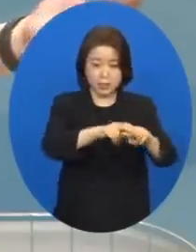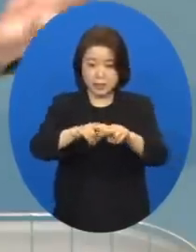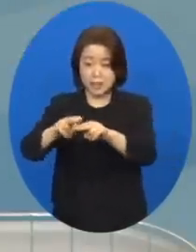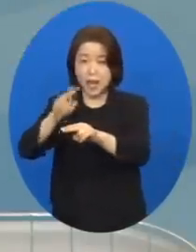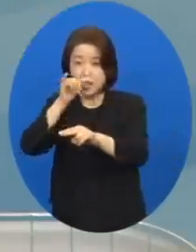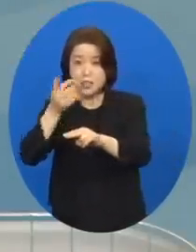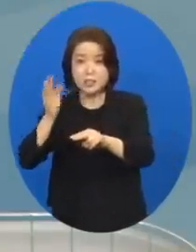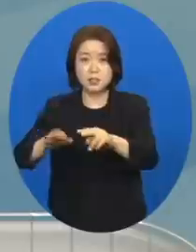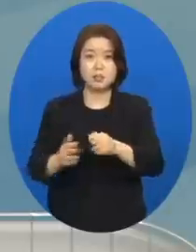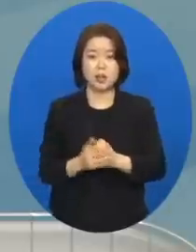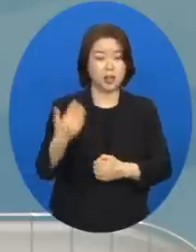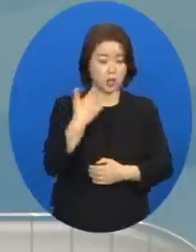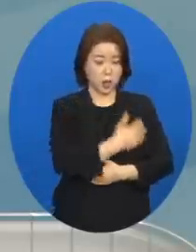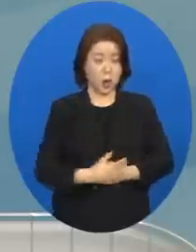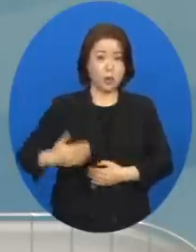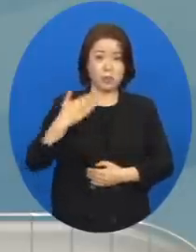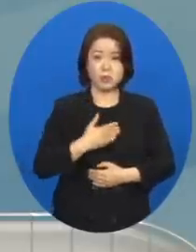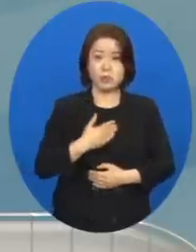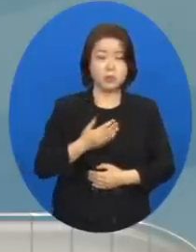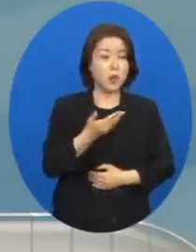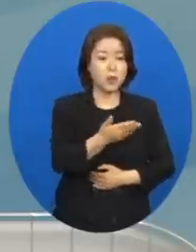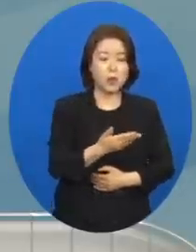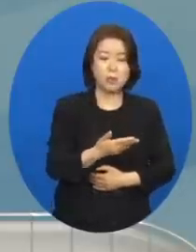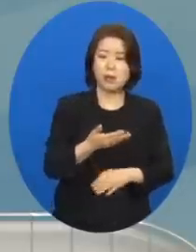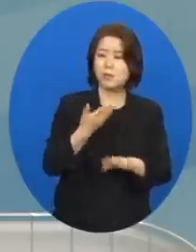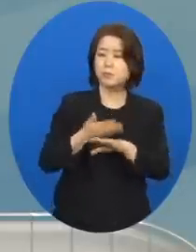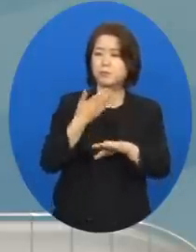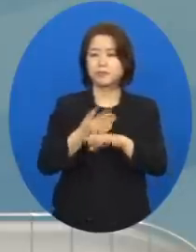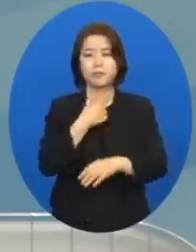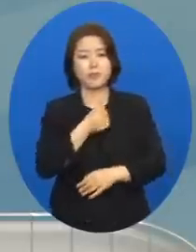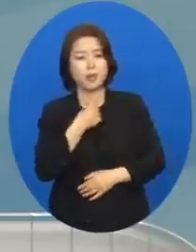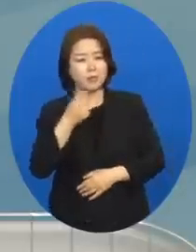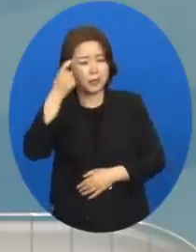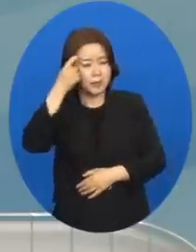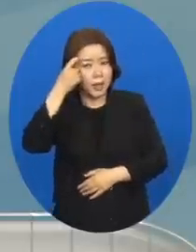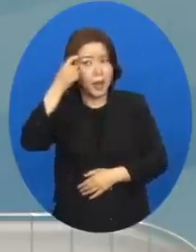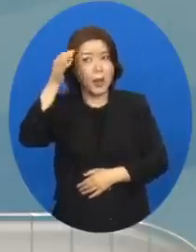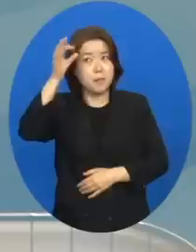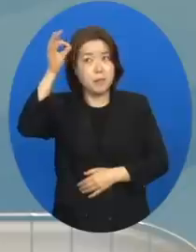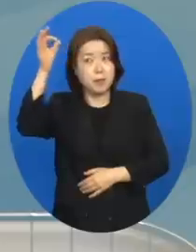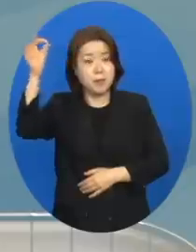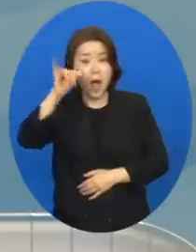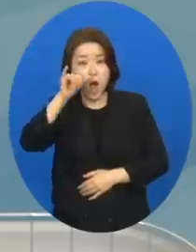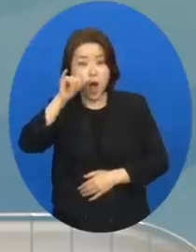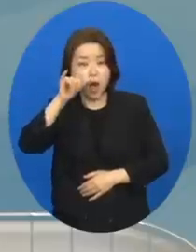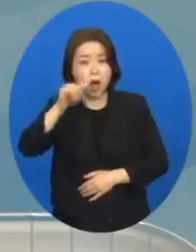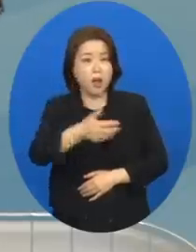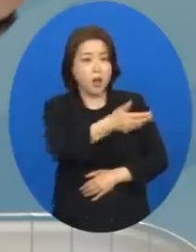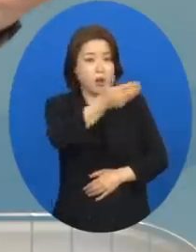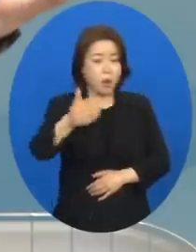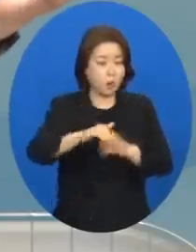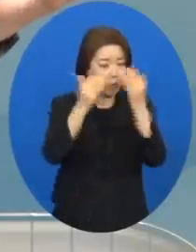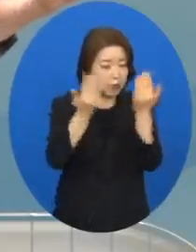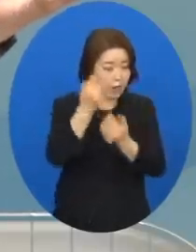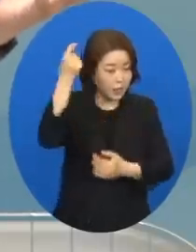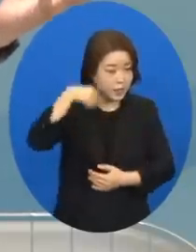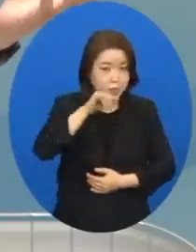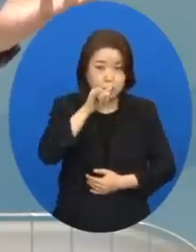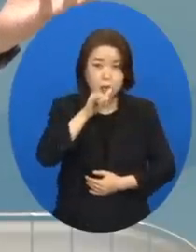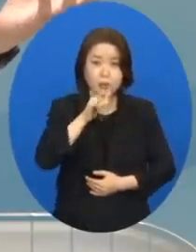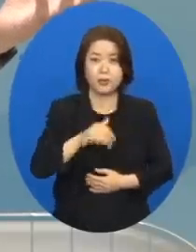앉아있지만 여러분의 육신이 여러분에게 뭔가 다른 것을 요구하고 있는 것을 여러분들이 느끼실 거예요.